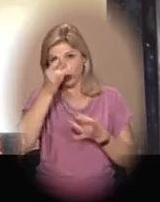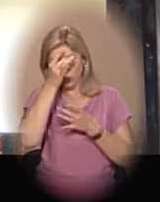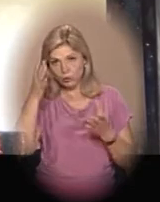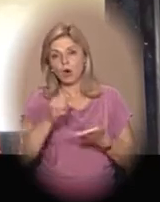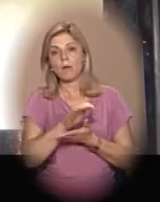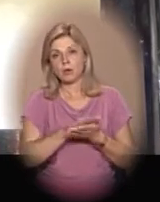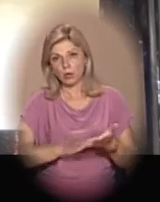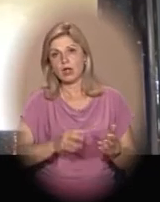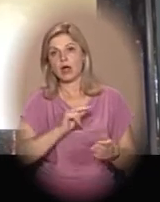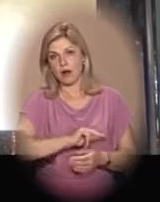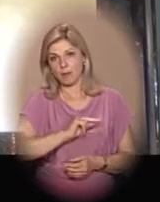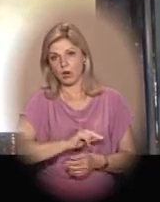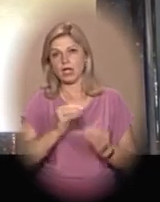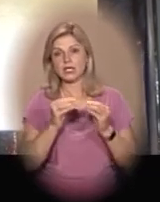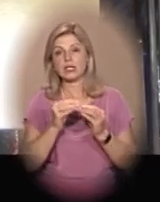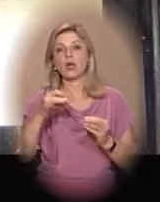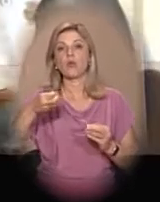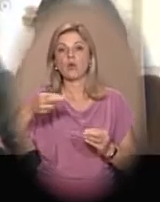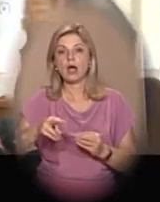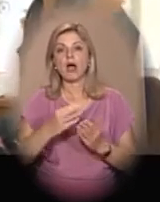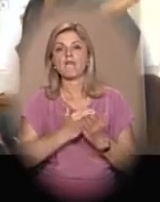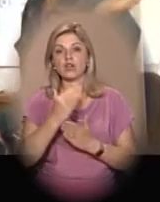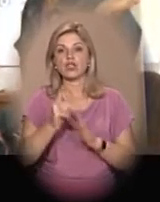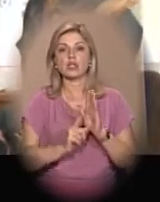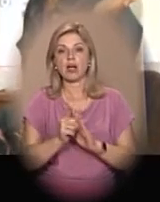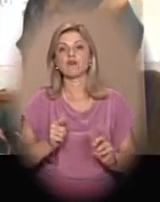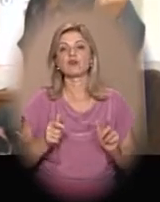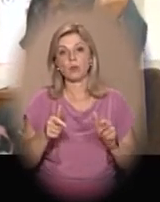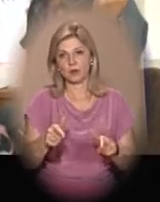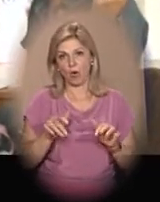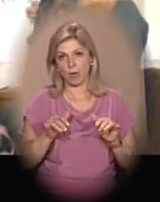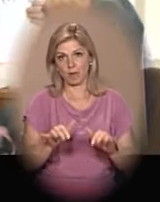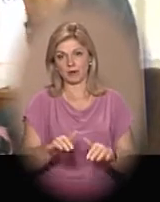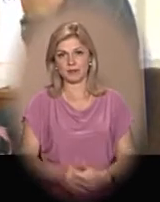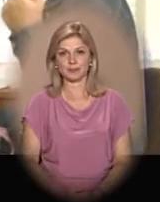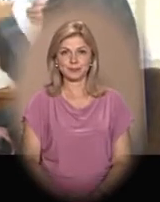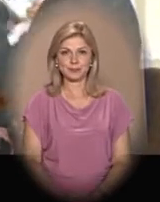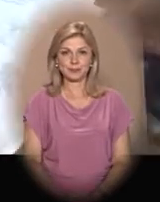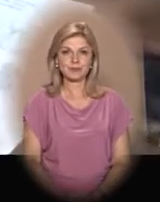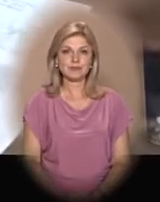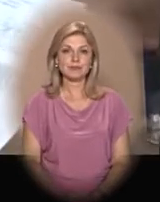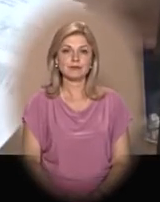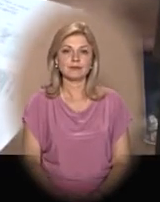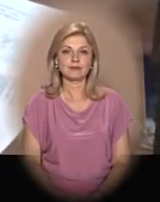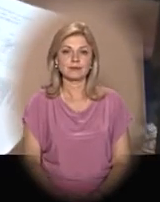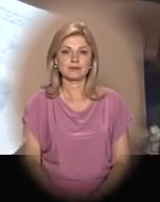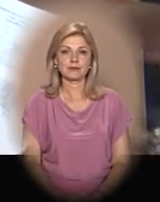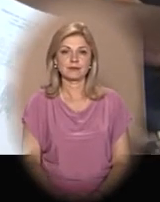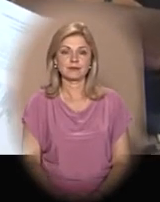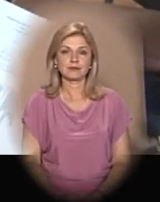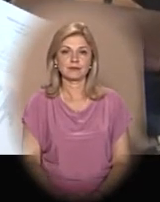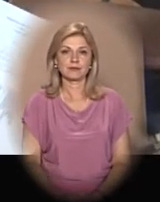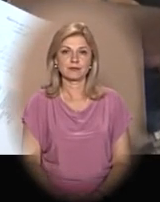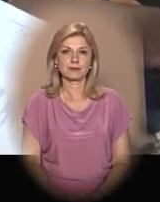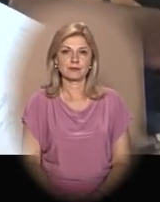успішно працювати. А з 10 липня у виші стартувала вступна кампанія. Єлизавета Сікварова, Олександр Попов, телевізійні